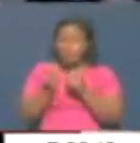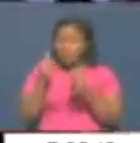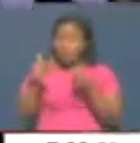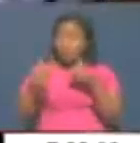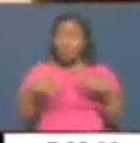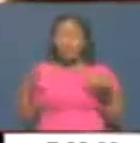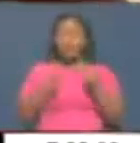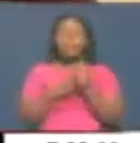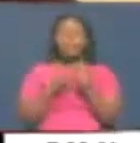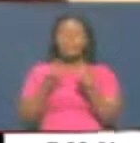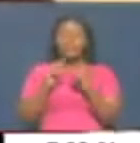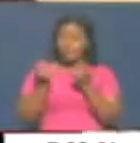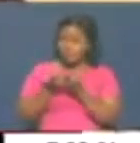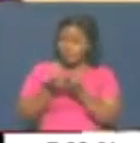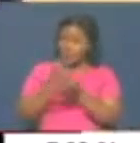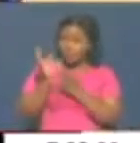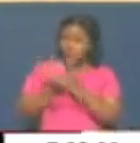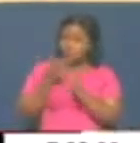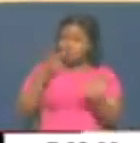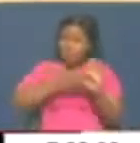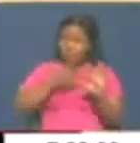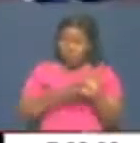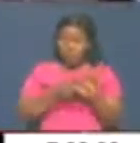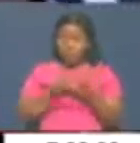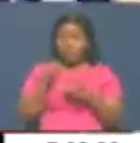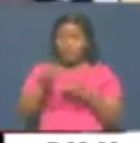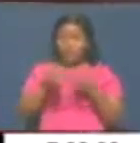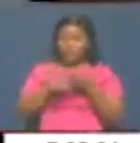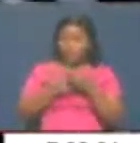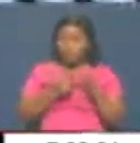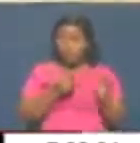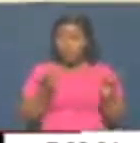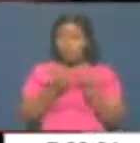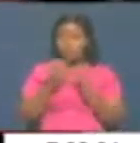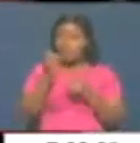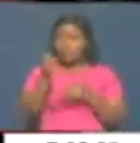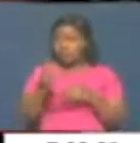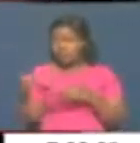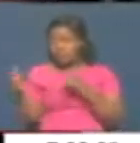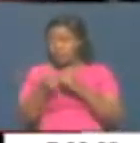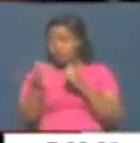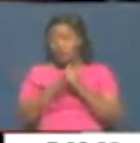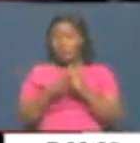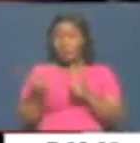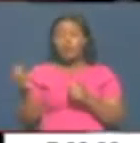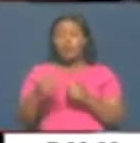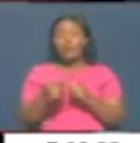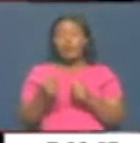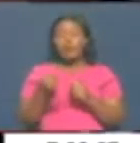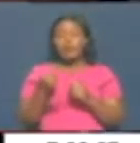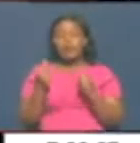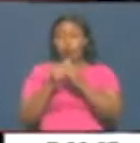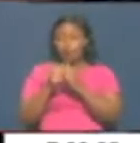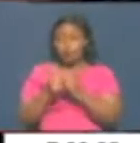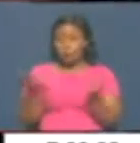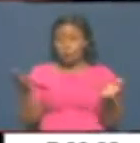hizo nane zitashiriki kwenye ligi hiyo itakayoandaliwa kuanzia tarehe 5 hadi tarehe 19 mwezi Novemba mwaka huu nchini Misri.